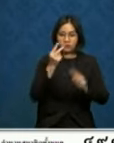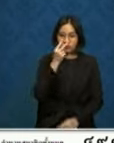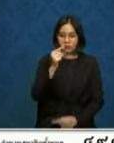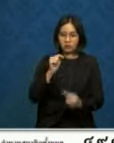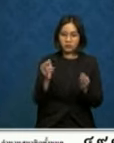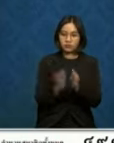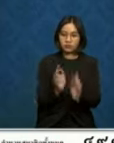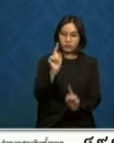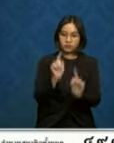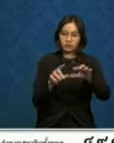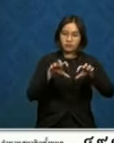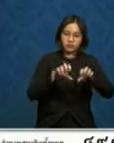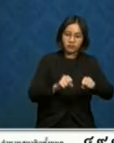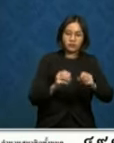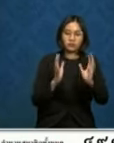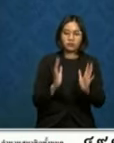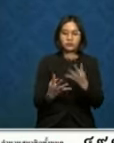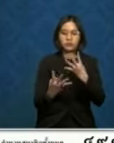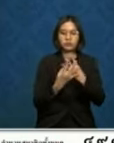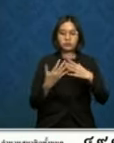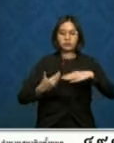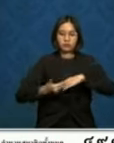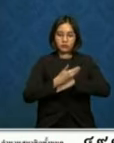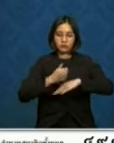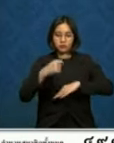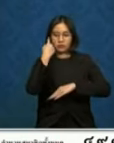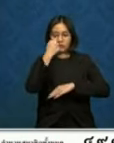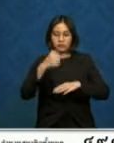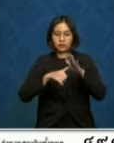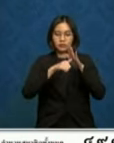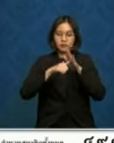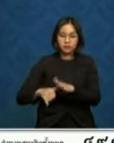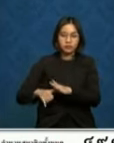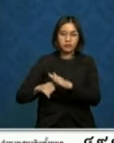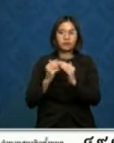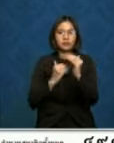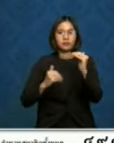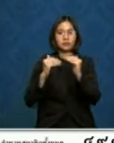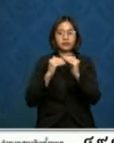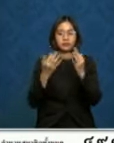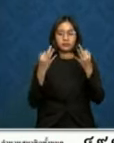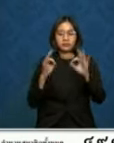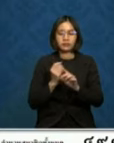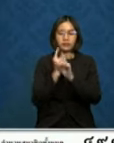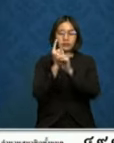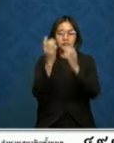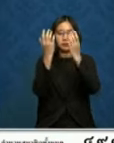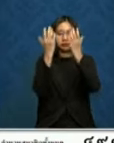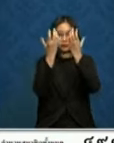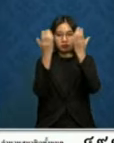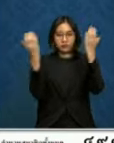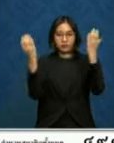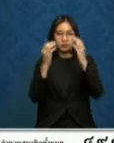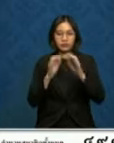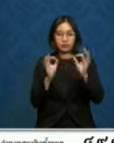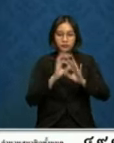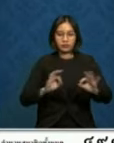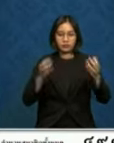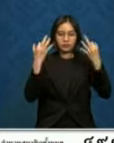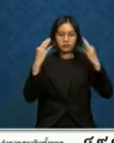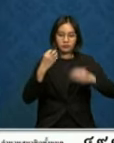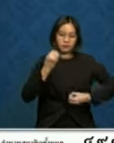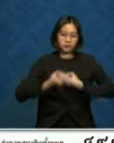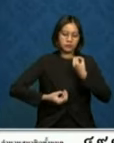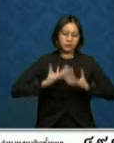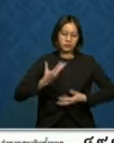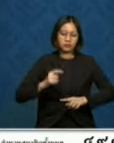ากสถิติการจับกุมผู้ต้องขังทางการเมืองหรือผู้ถูกละเมิดสิทธิเสรีภาพตามรัฐธรรมนูญโดยเฉพาะเสรีภาพในการแสดง